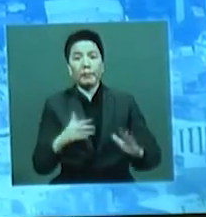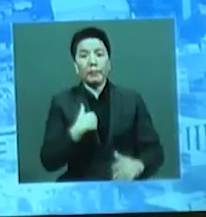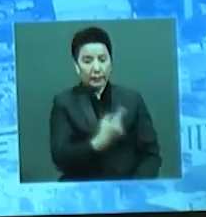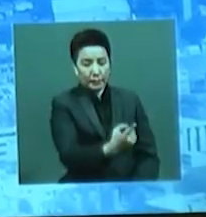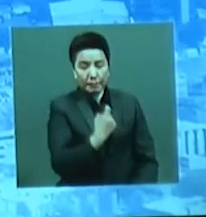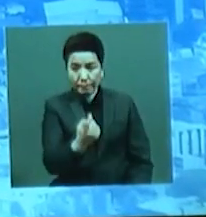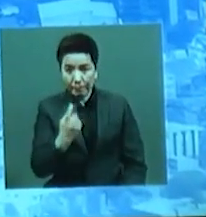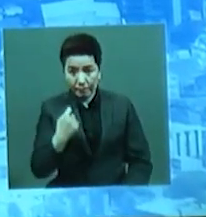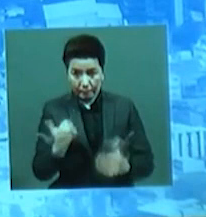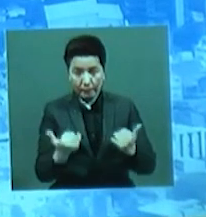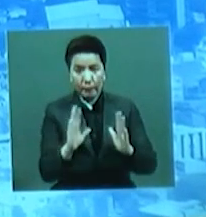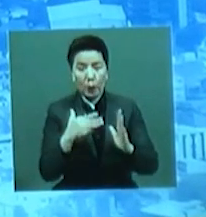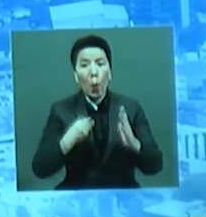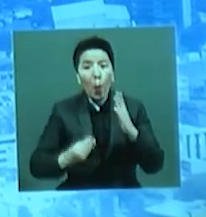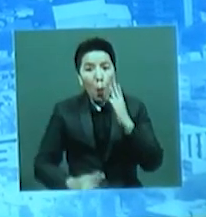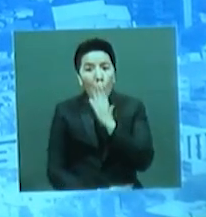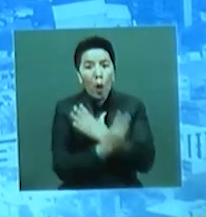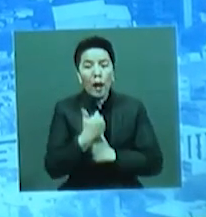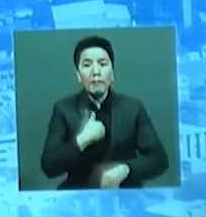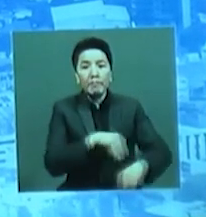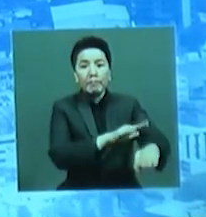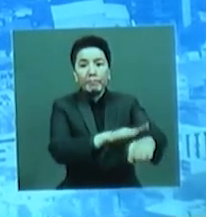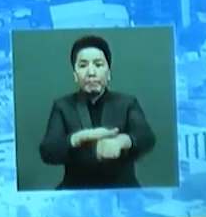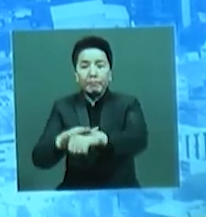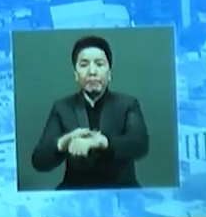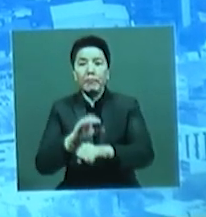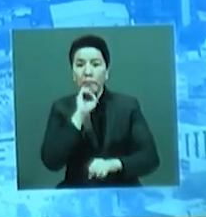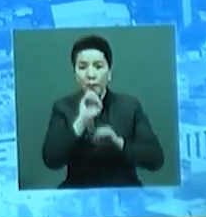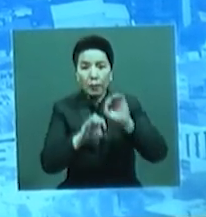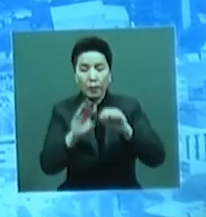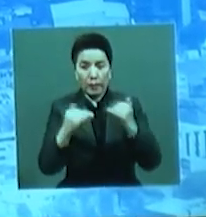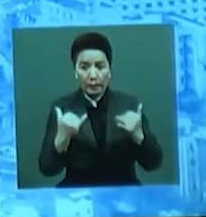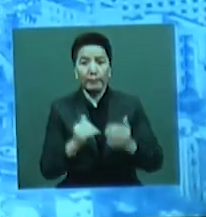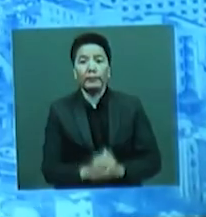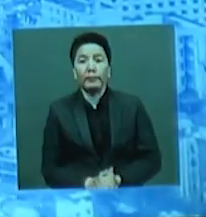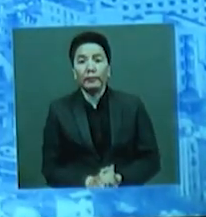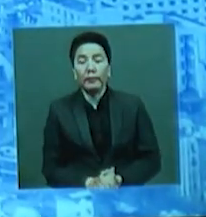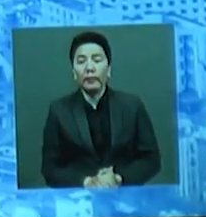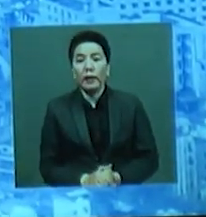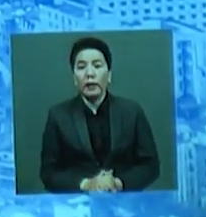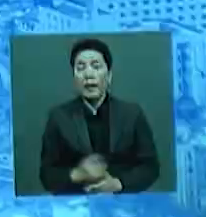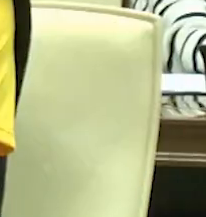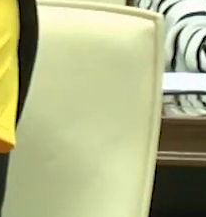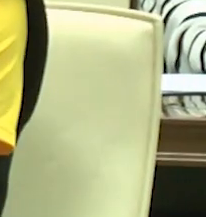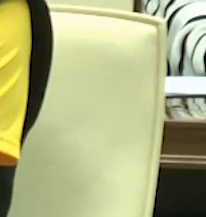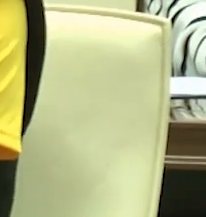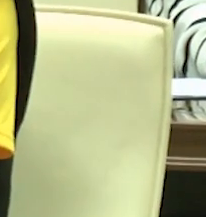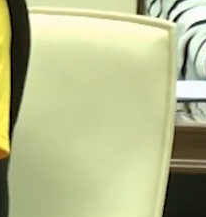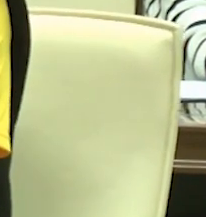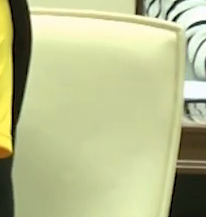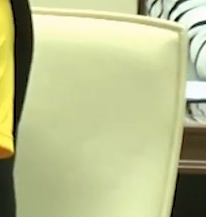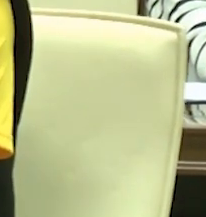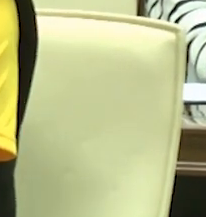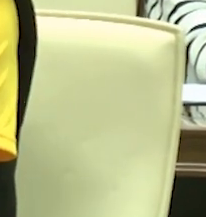วนในพื้นที่เสี่ยงสถานประกอบการพร้อมทั้งเตรียมการร่างประกาศจังหวัดในการลดเวลาเปิดปิดสถานประกอบการร้านอา